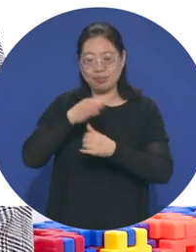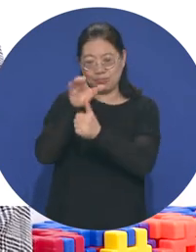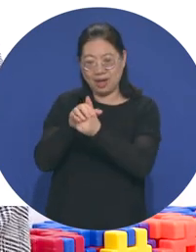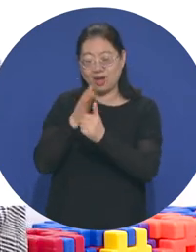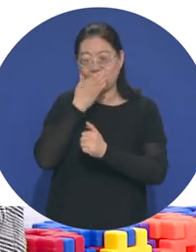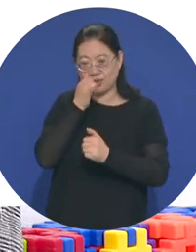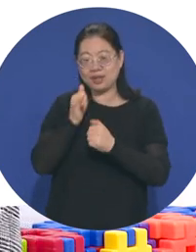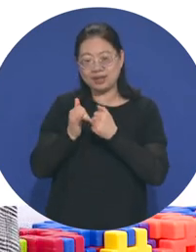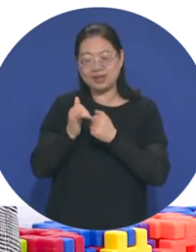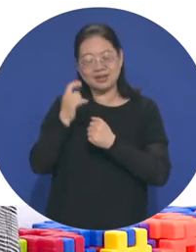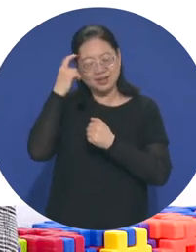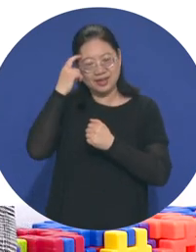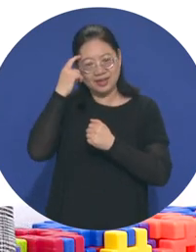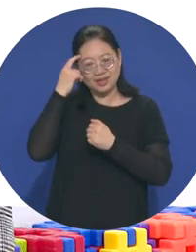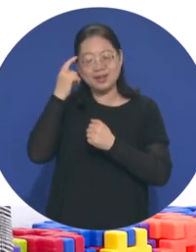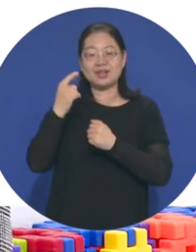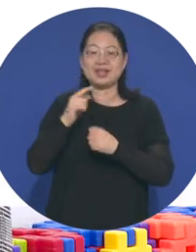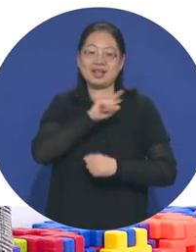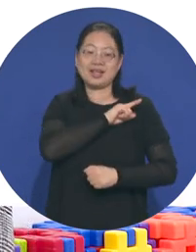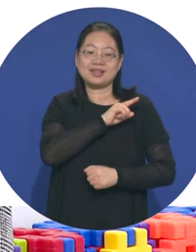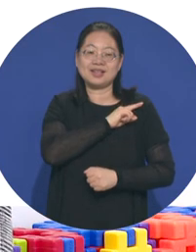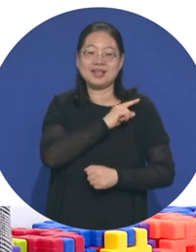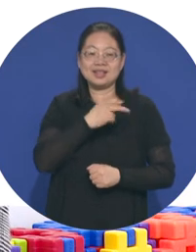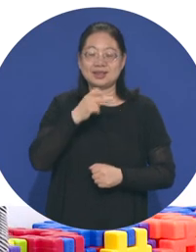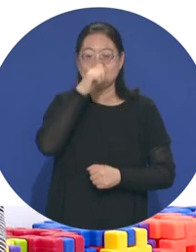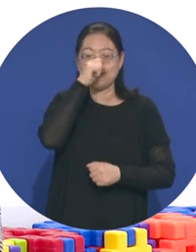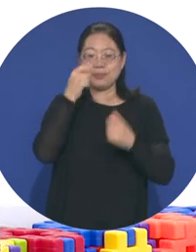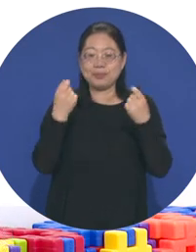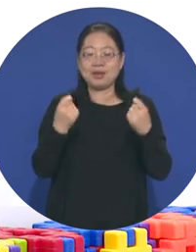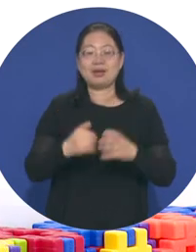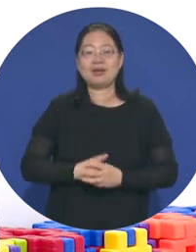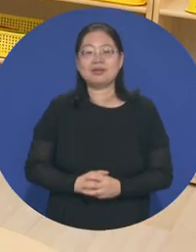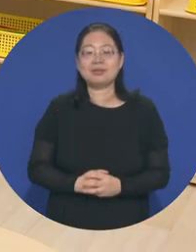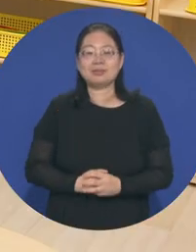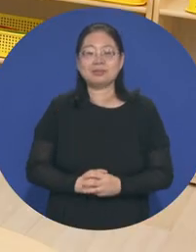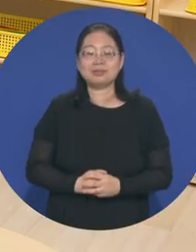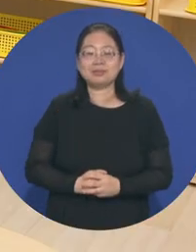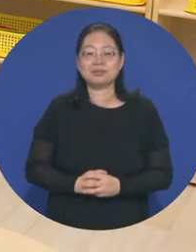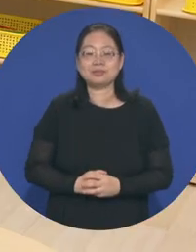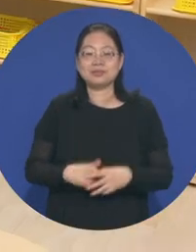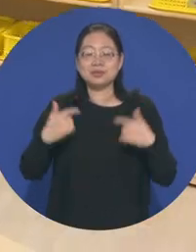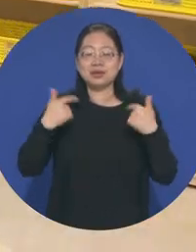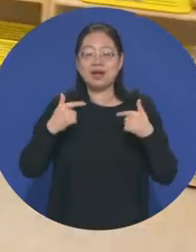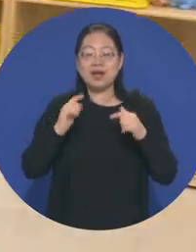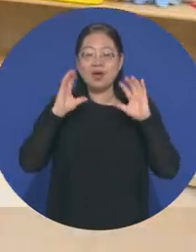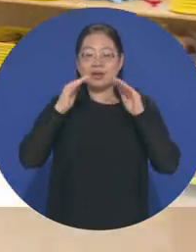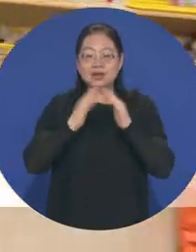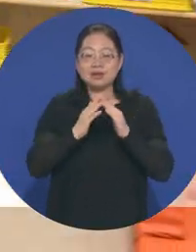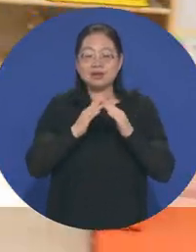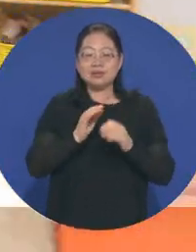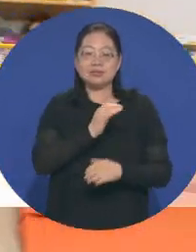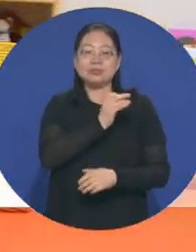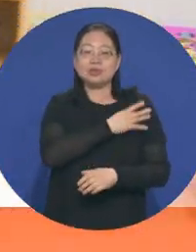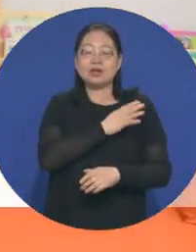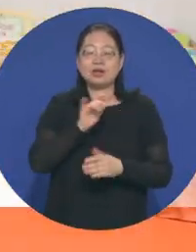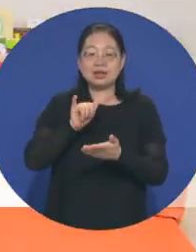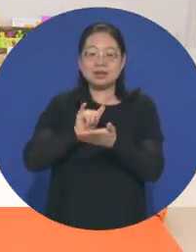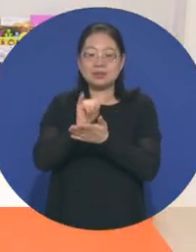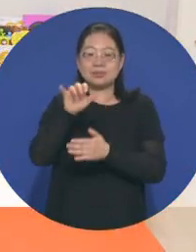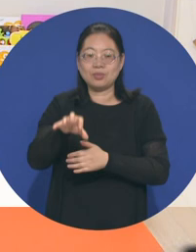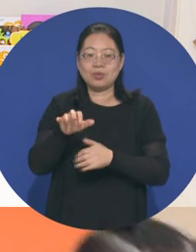안심하고 맡길 수 있지 않을까 그런 게 가장 큰 장점이라고 생각을 합니다. 언제나 어린이집은 부천, 김포